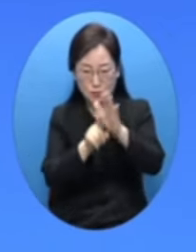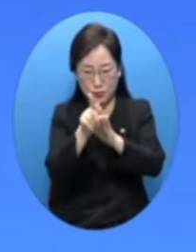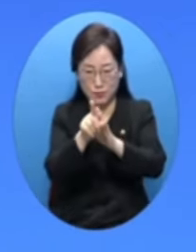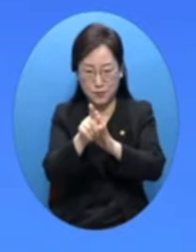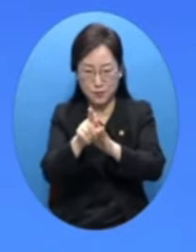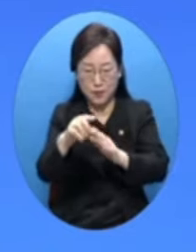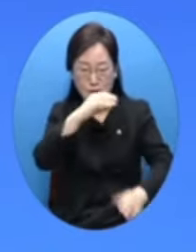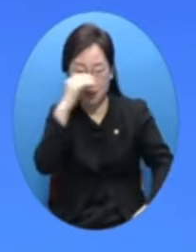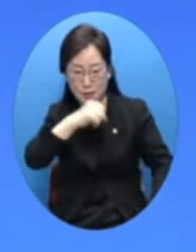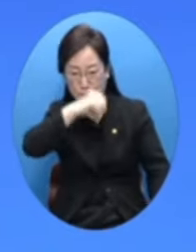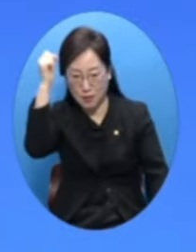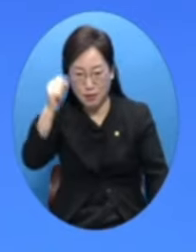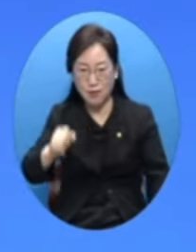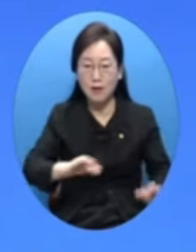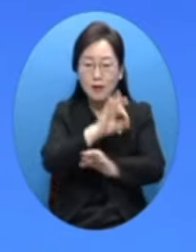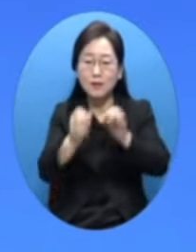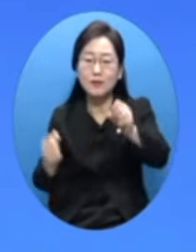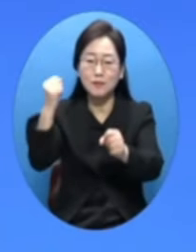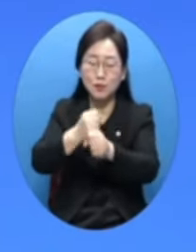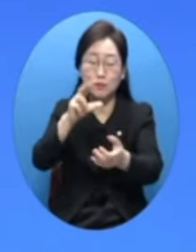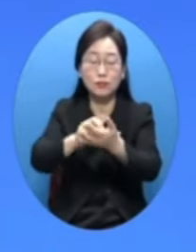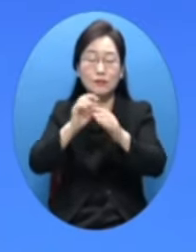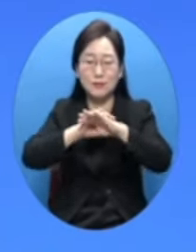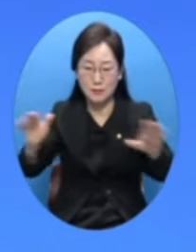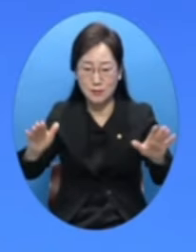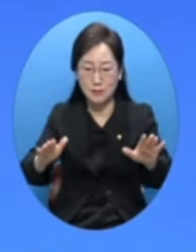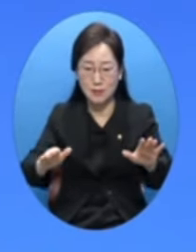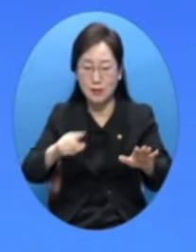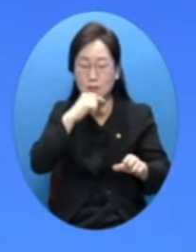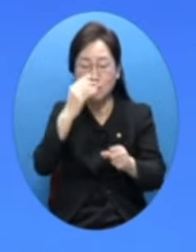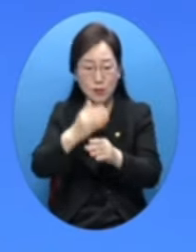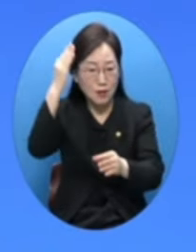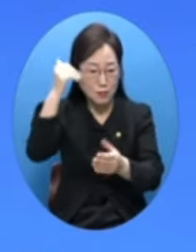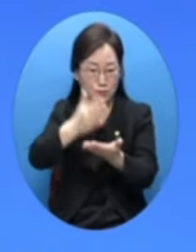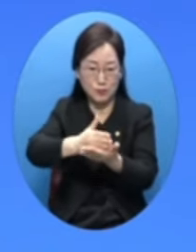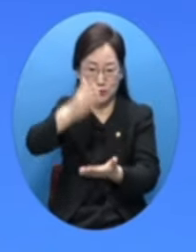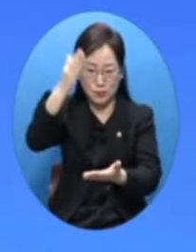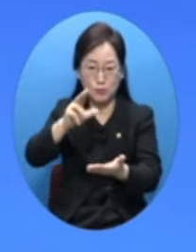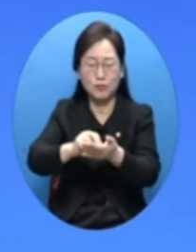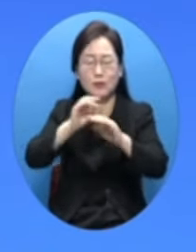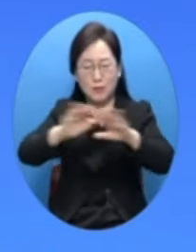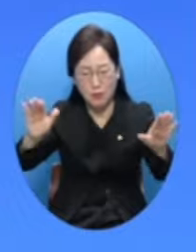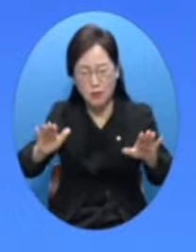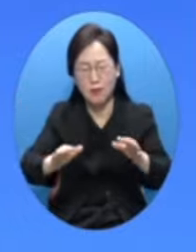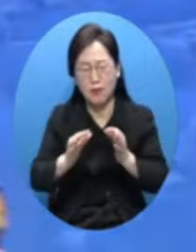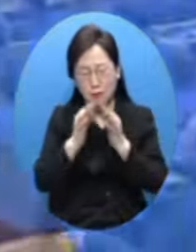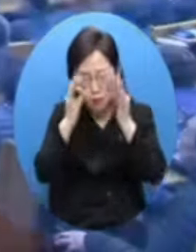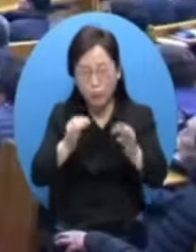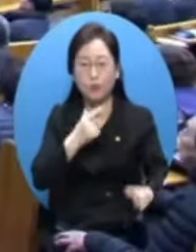세우고 경제를 회복시키고 문제를 해결하고 남북통일의 길을 열 수 있게 되기를 간절히 소원합니다.